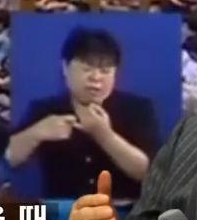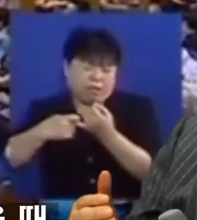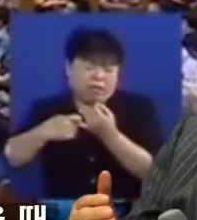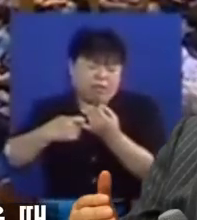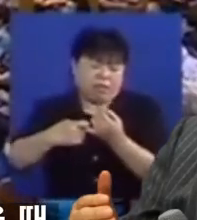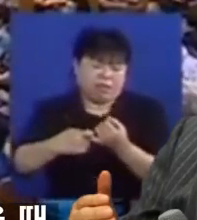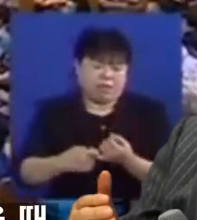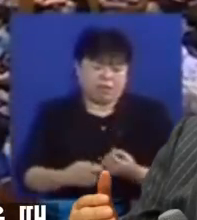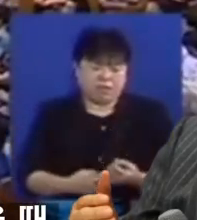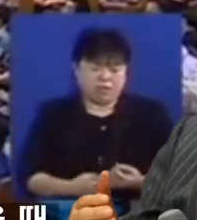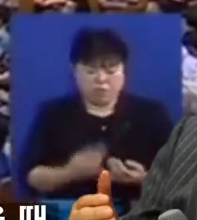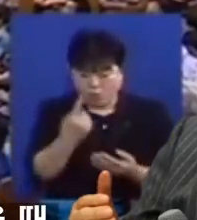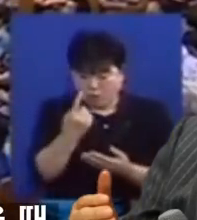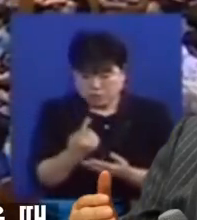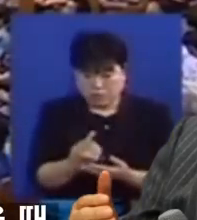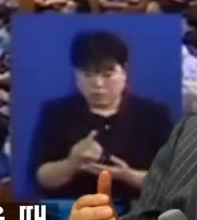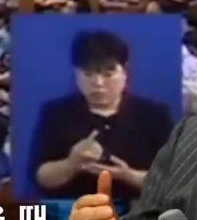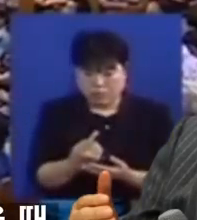큰일 났습니다.